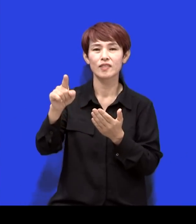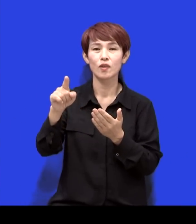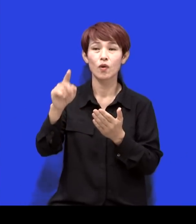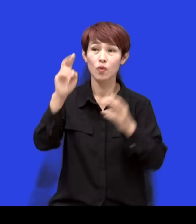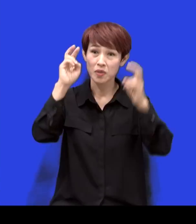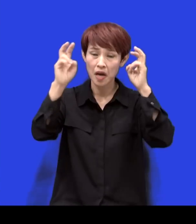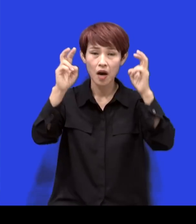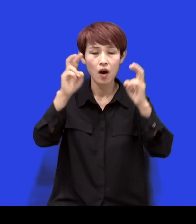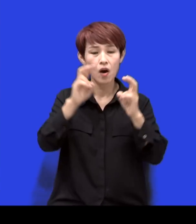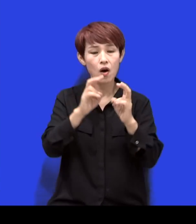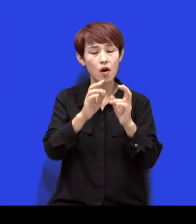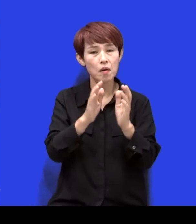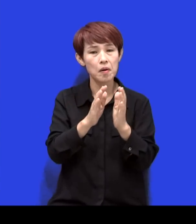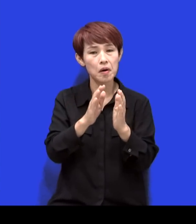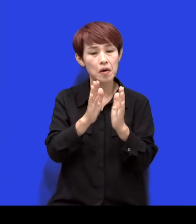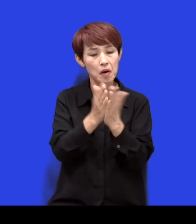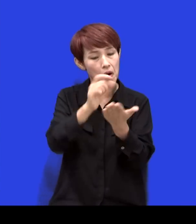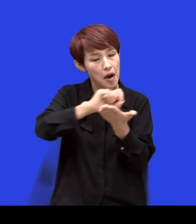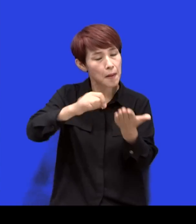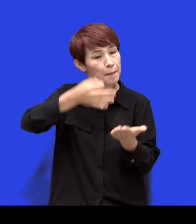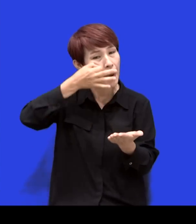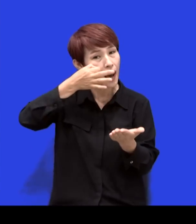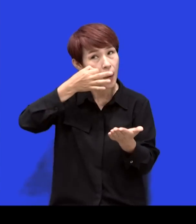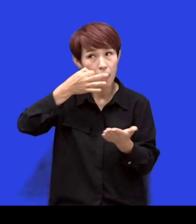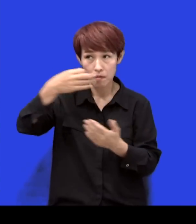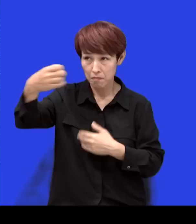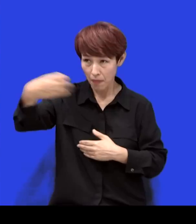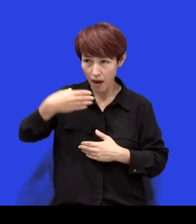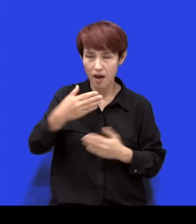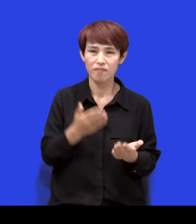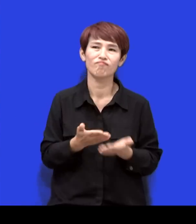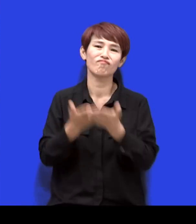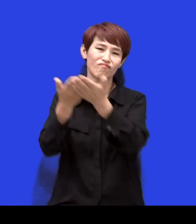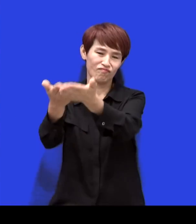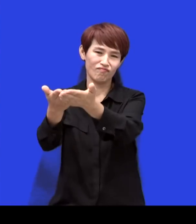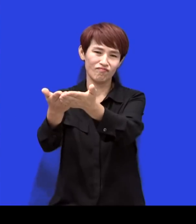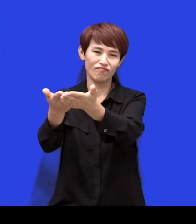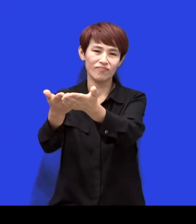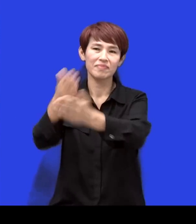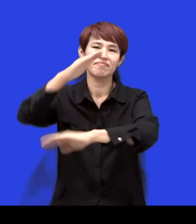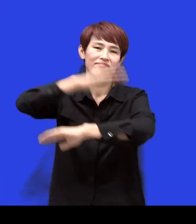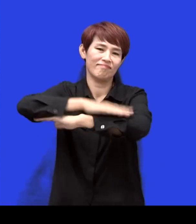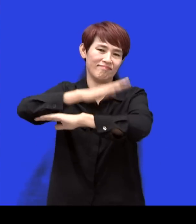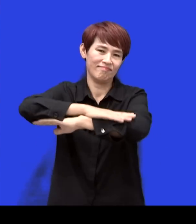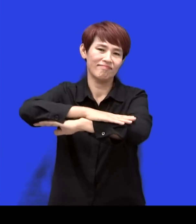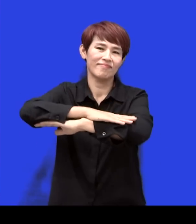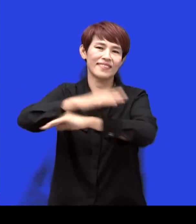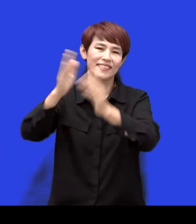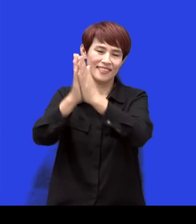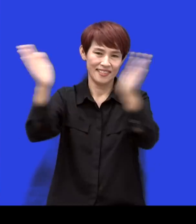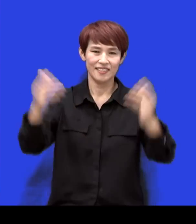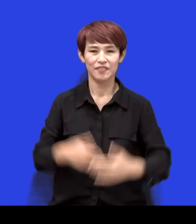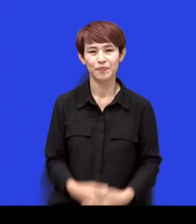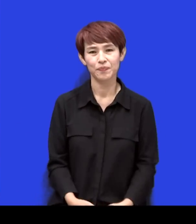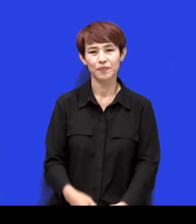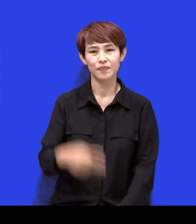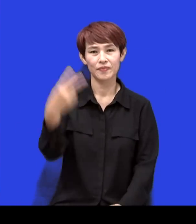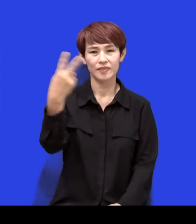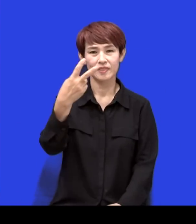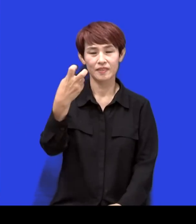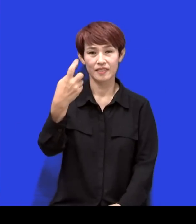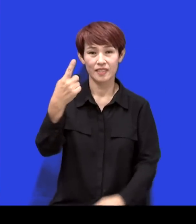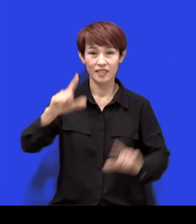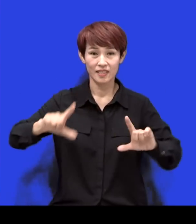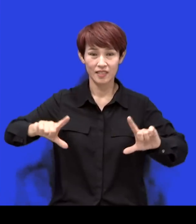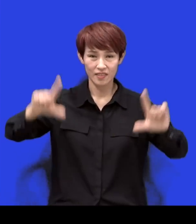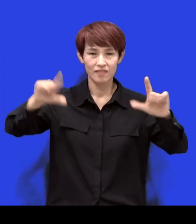원고를 보자 그래서 원고를 보여주고 거기서 또 출간을 하게 됐어요. 그래서 그 출판사 귀인이네. 그래서 2021년